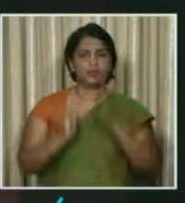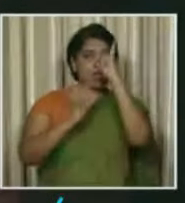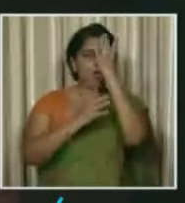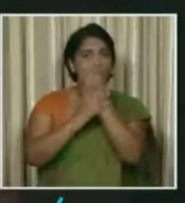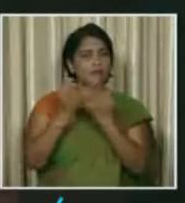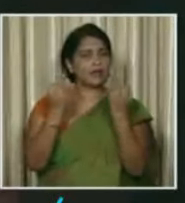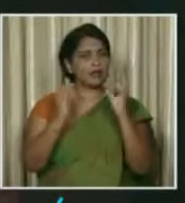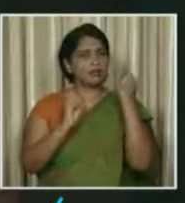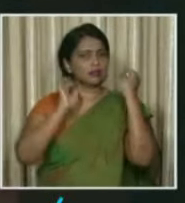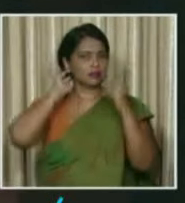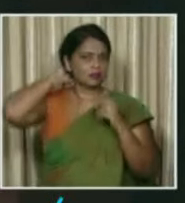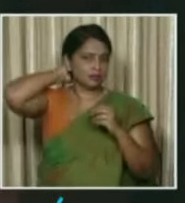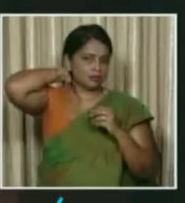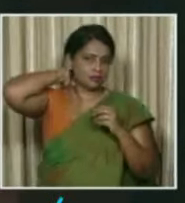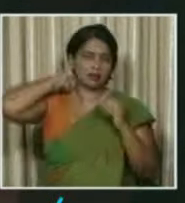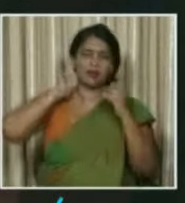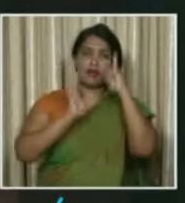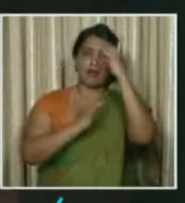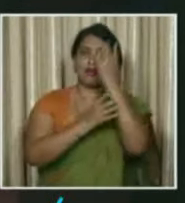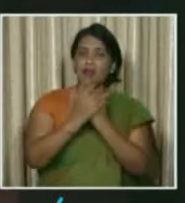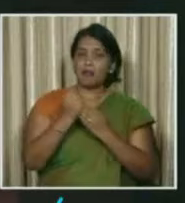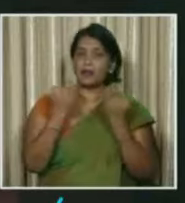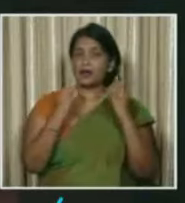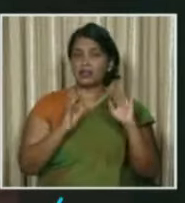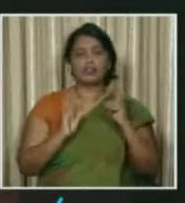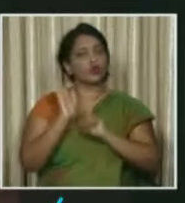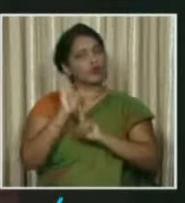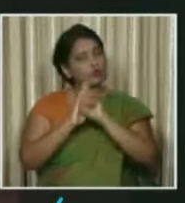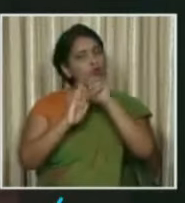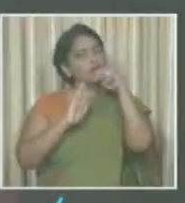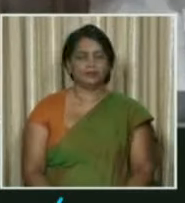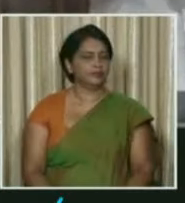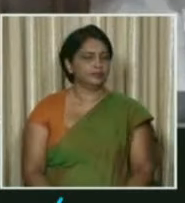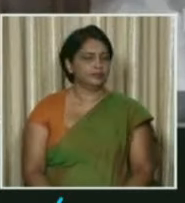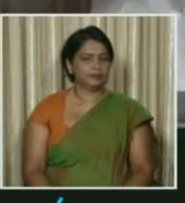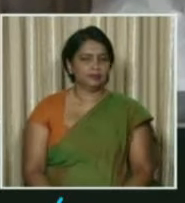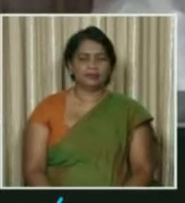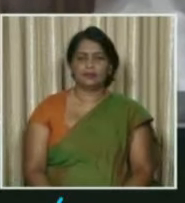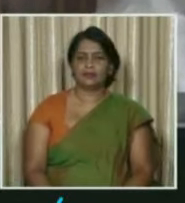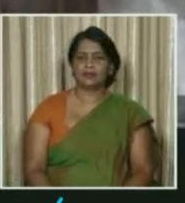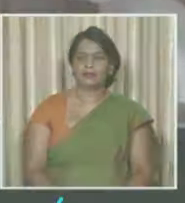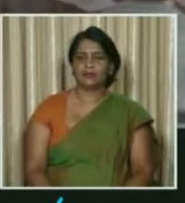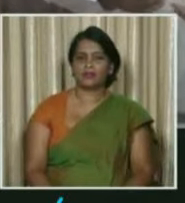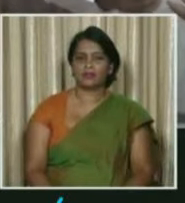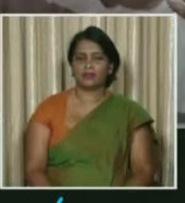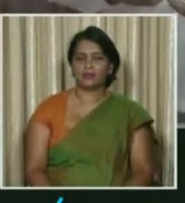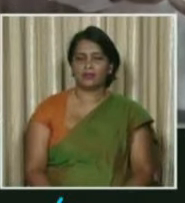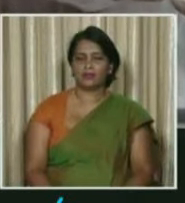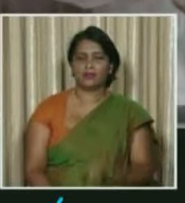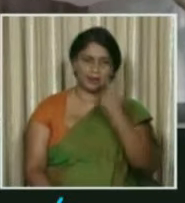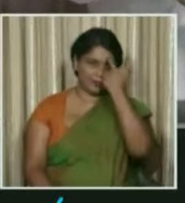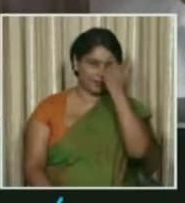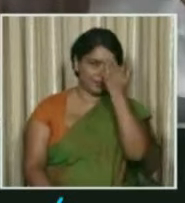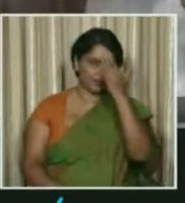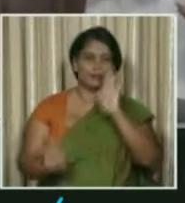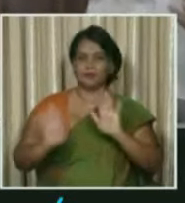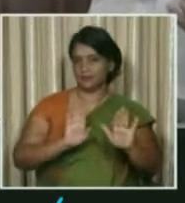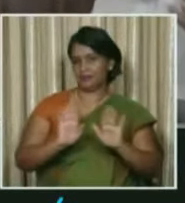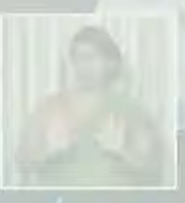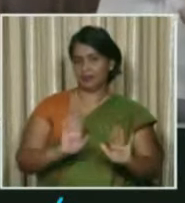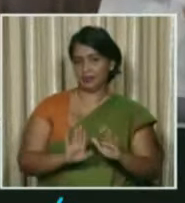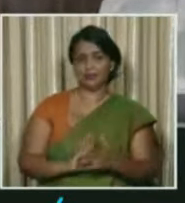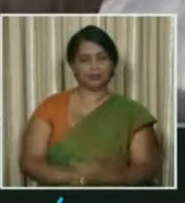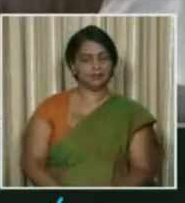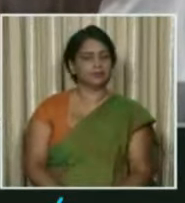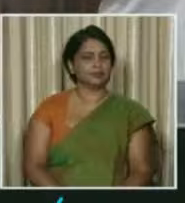තියෙන්න ඕනේ බොහොම ඉස්සෙල්ලා ඒ ආගමික නිදහස උතුරටත් එකයි දකුණටත් එකයි හොඳයි can you control the house please නැහැ එතුමාලා වාඩි